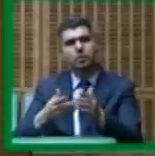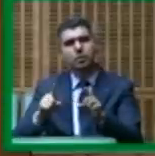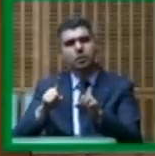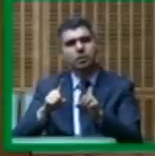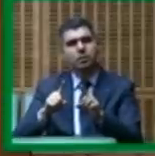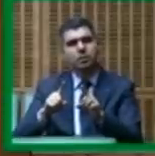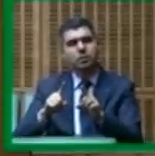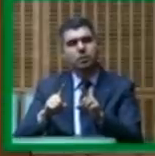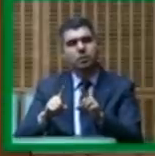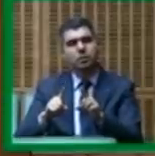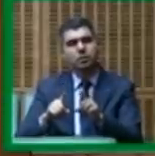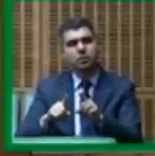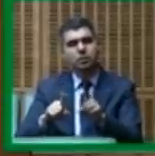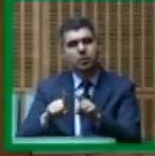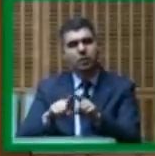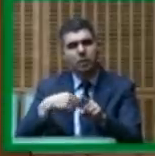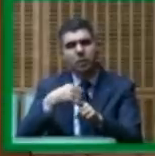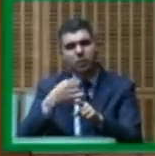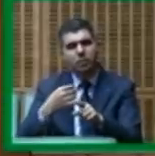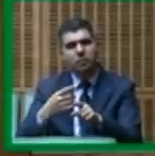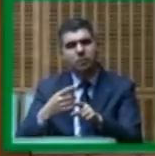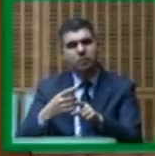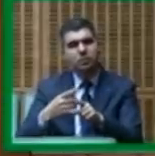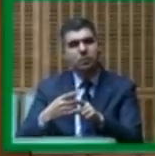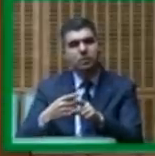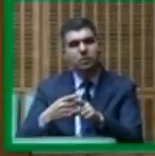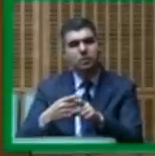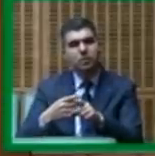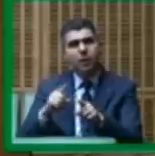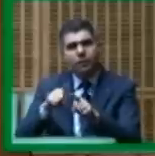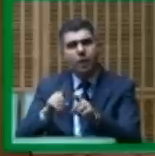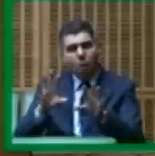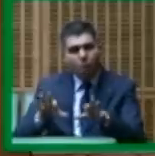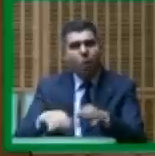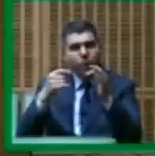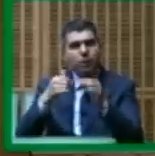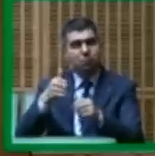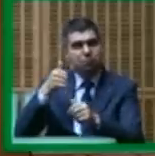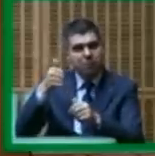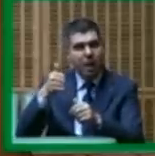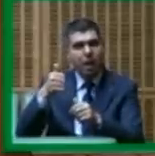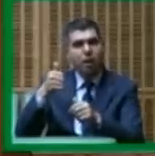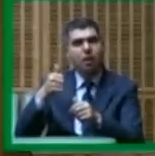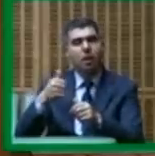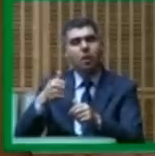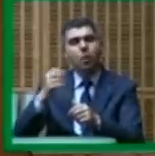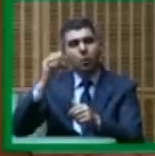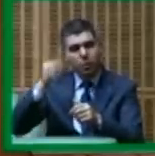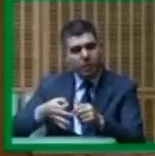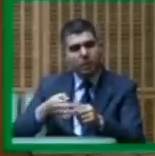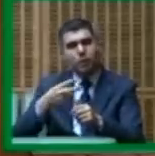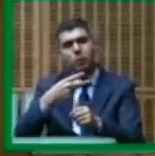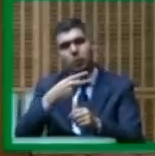فمعظمها فيها أمور نافعة ومجدية وانتقادات